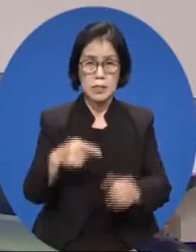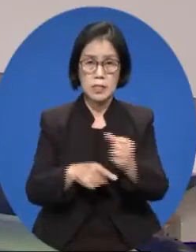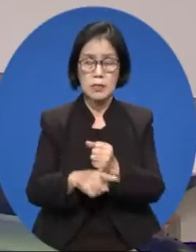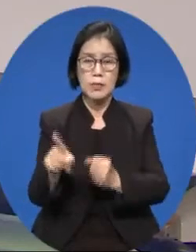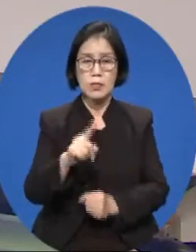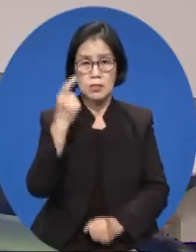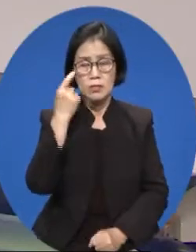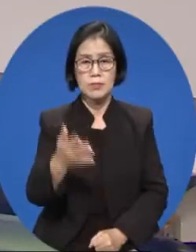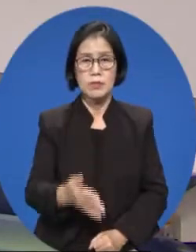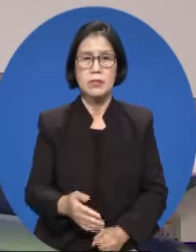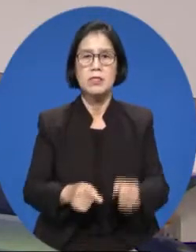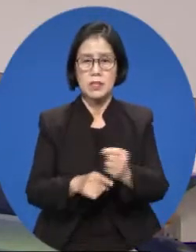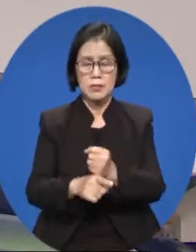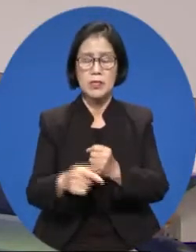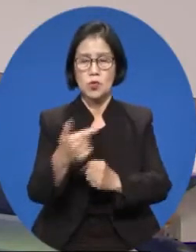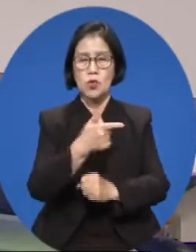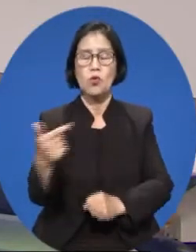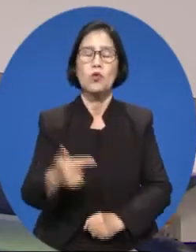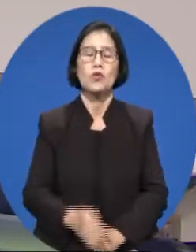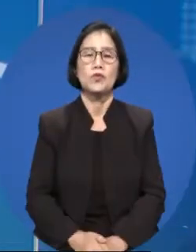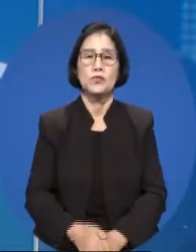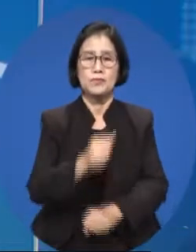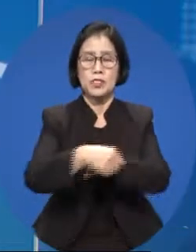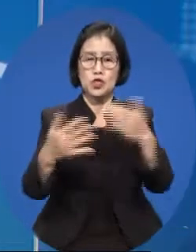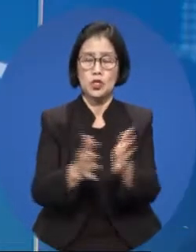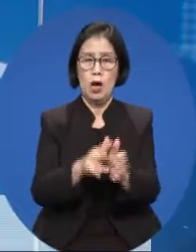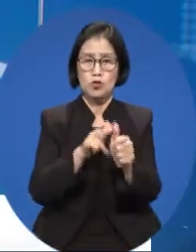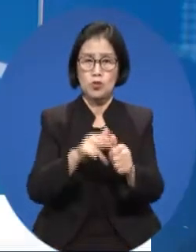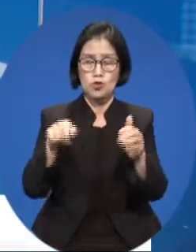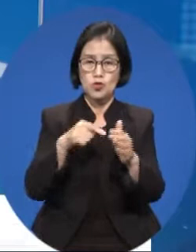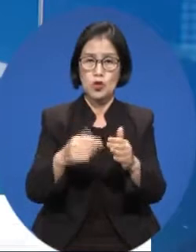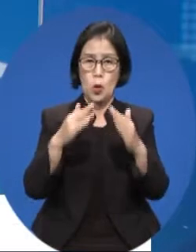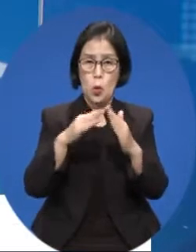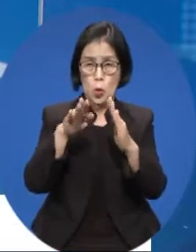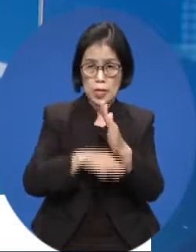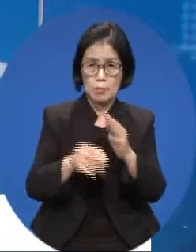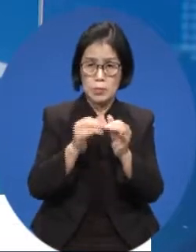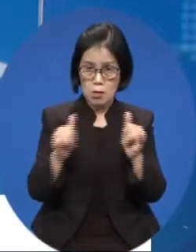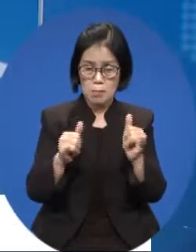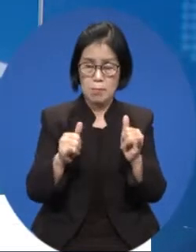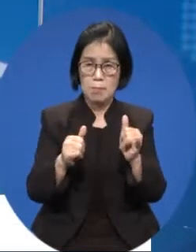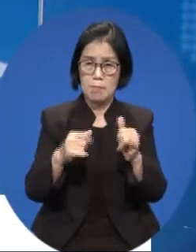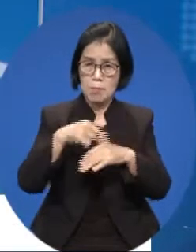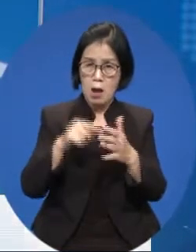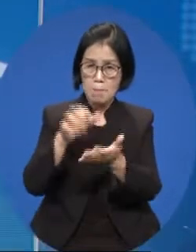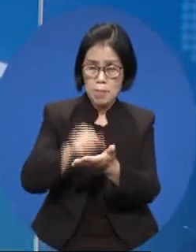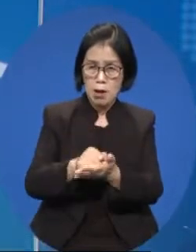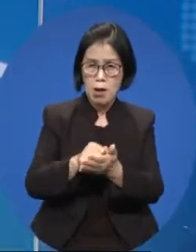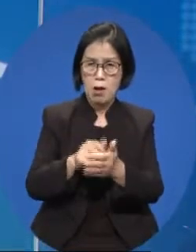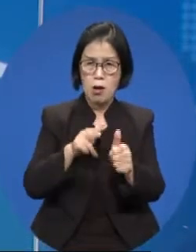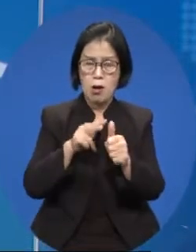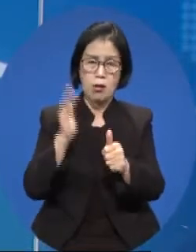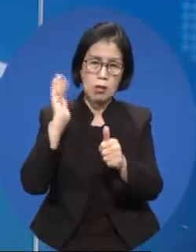그렇죠 의미가 현재 남다르다고 봐야 될 것 같고요 애니짱 후보 가운데 호남의 마음을 얻지 않고 대통령이 된 부분은 없습니다 그만큼